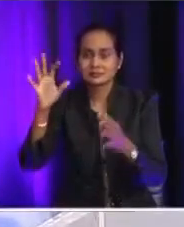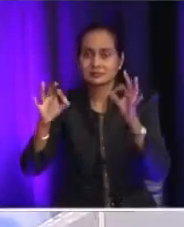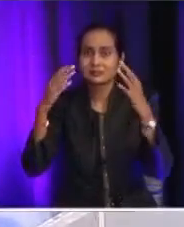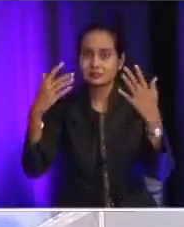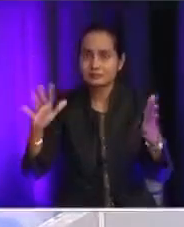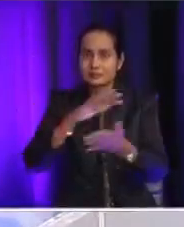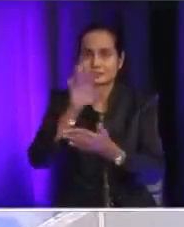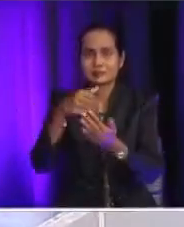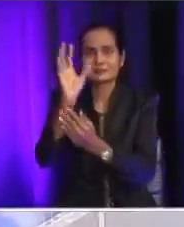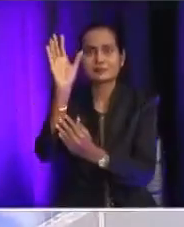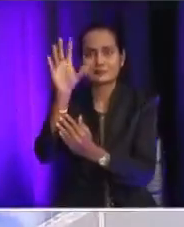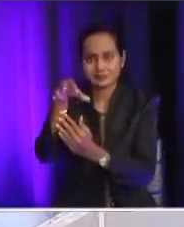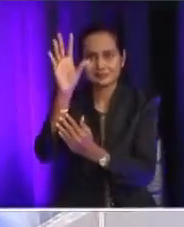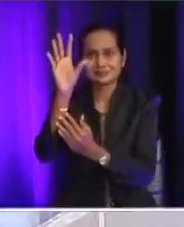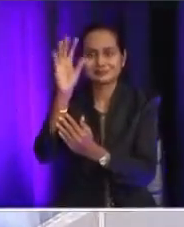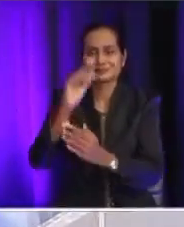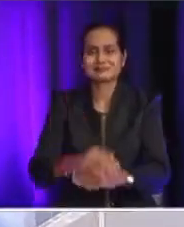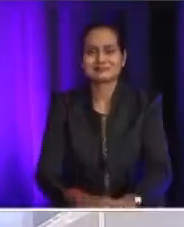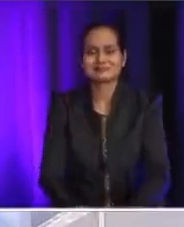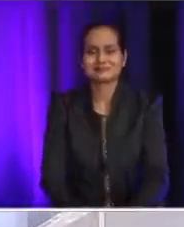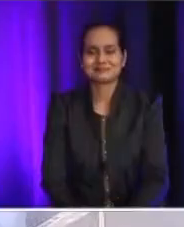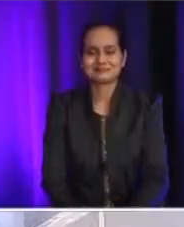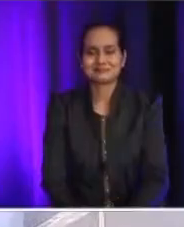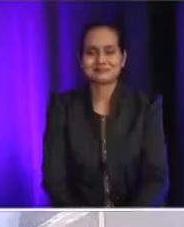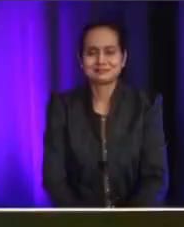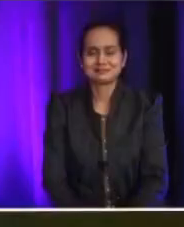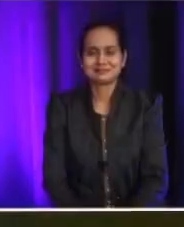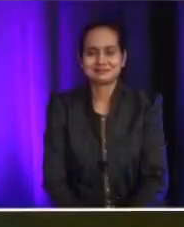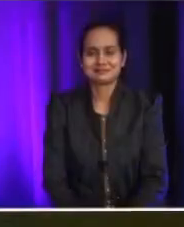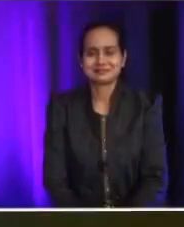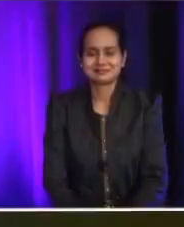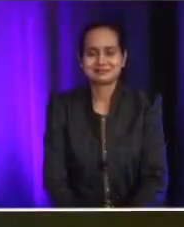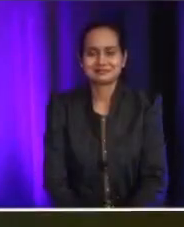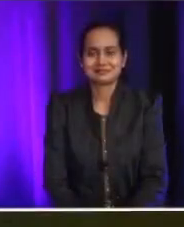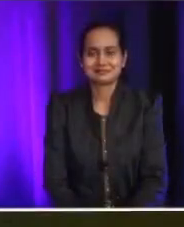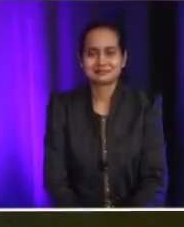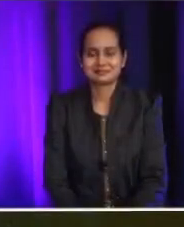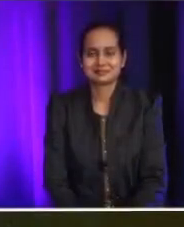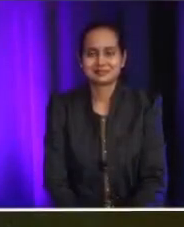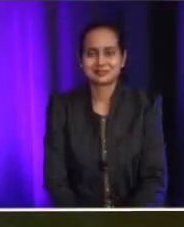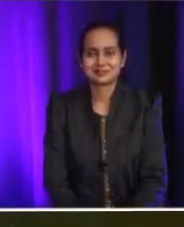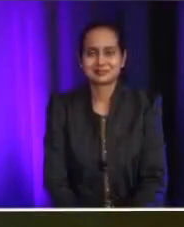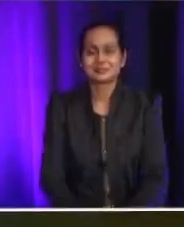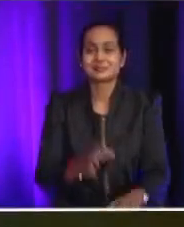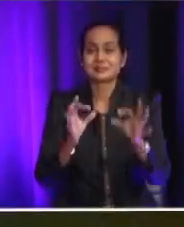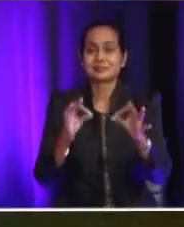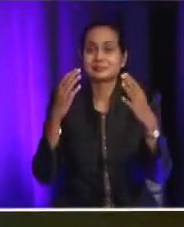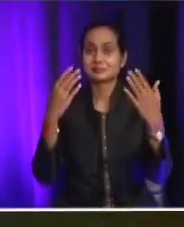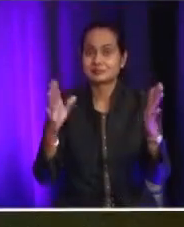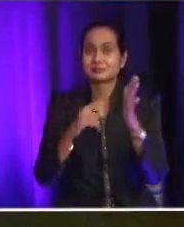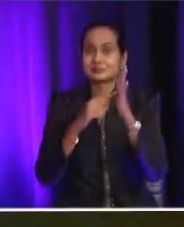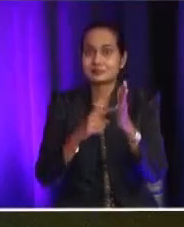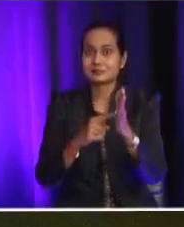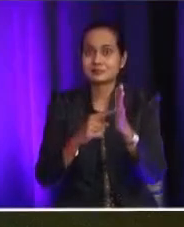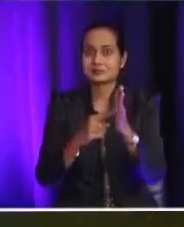angguk. Ha, yang ini pun angguk juga dalam talian tak, ni. Kalau dah baca, minta mereka tunjukkan. Okey, kalau dah baca, tunjukkan.